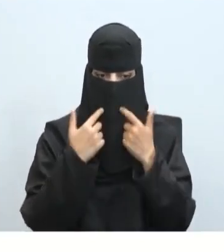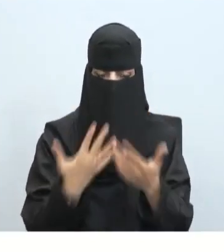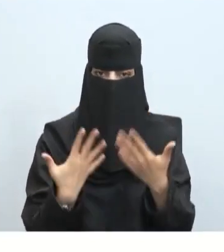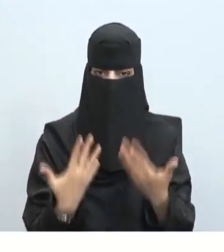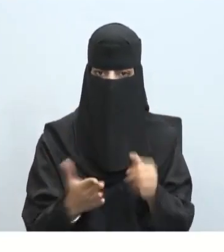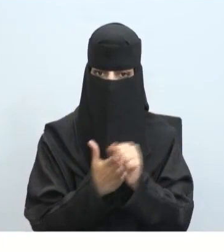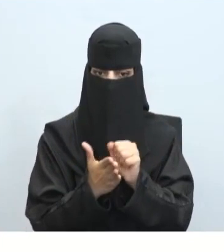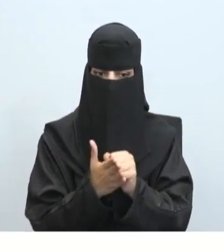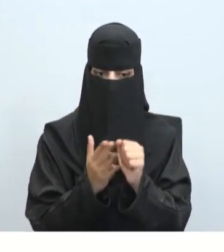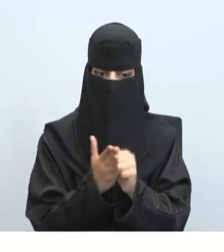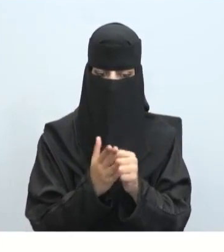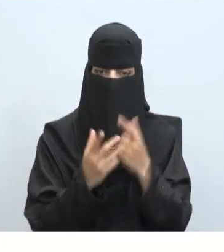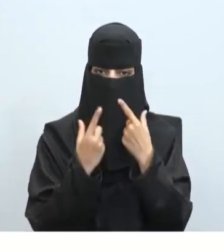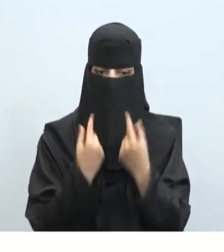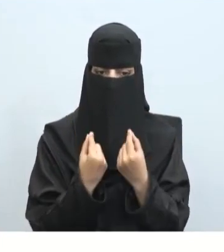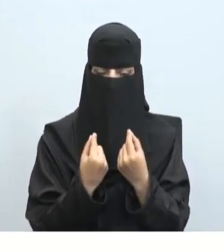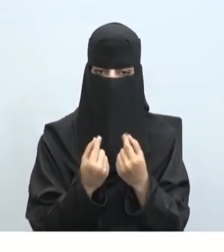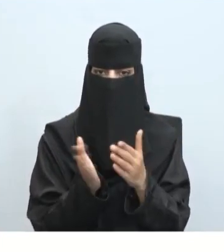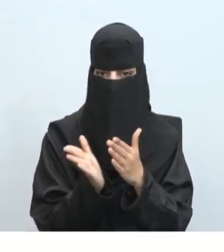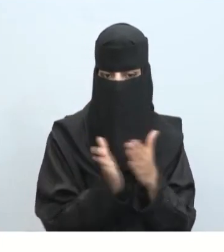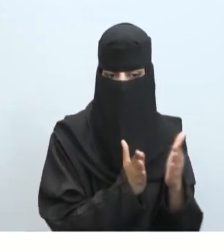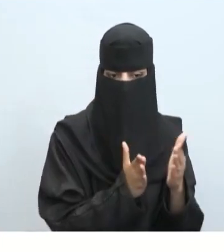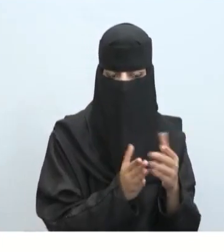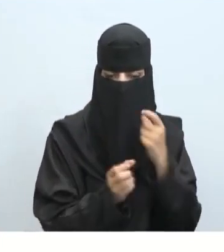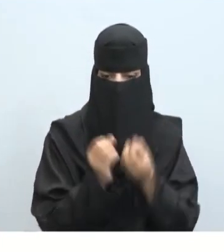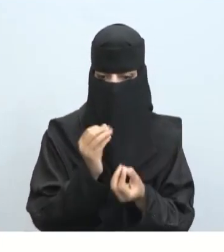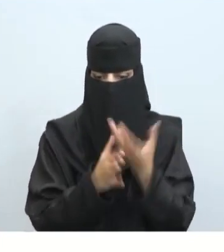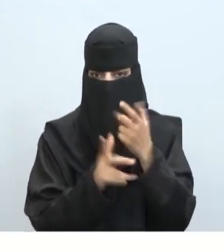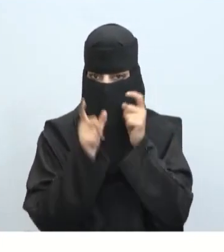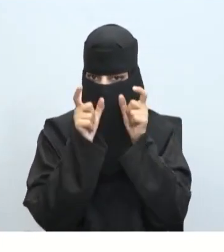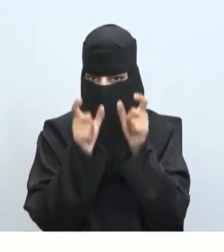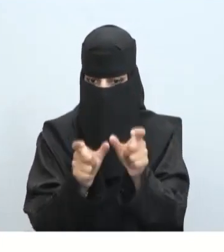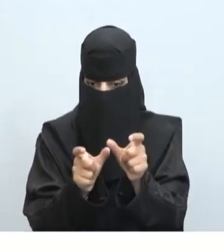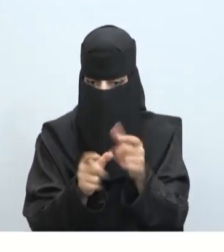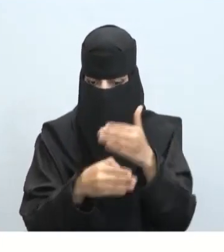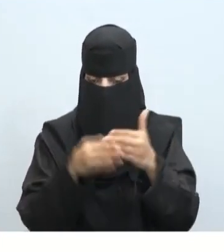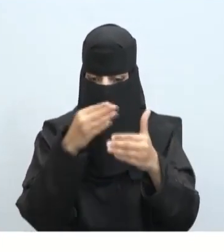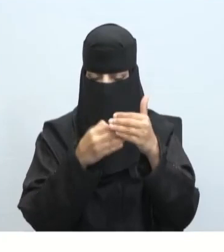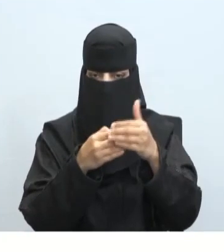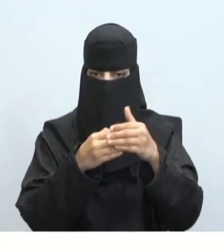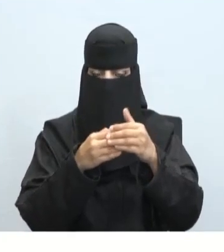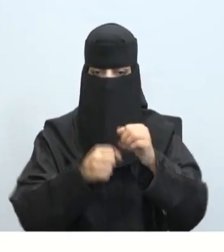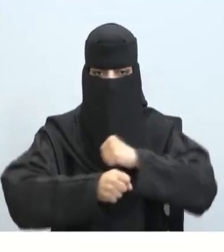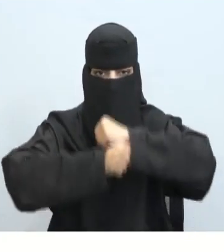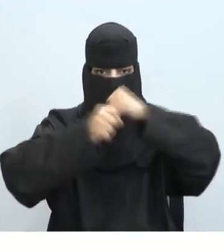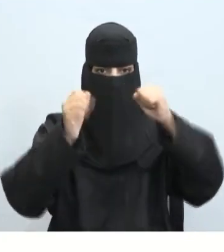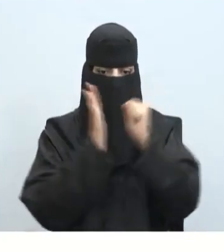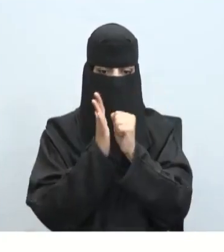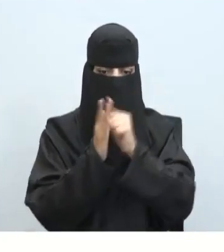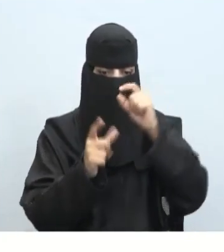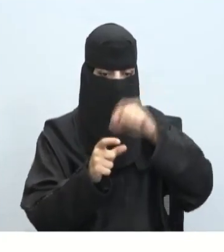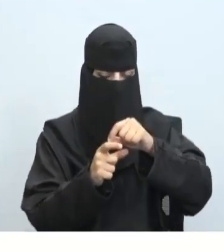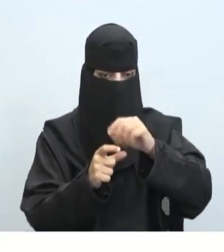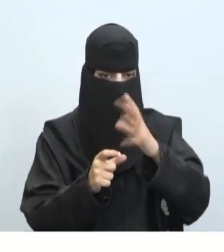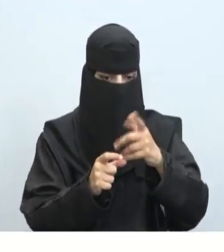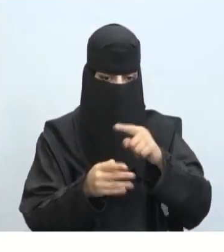بالبساطه والزهد فلم تظهر العنايه ببناء القصور الا في عصر